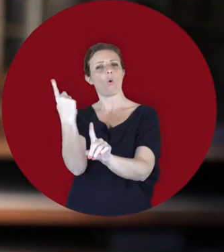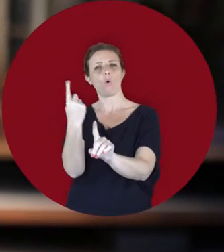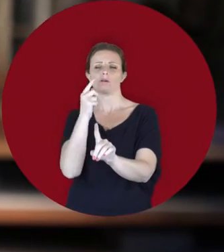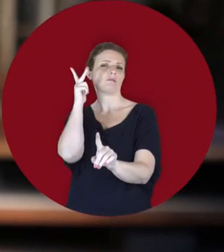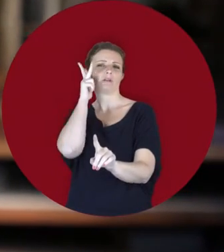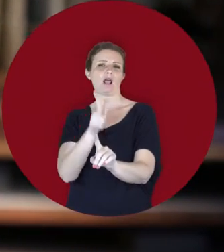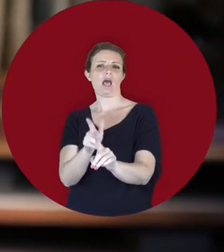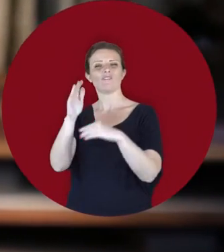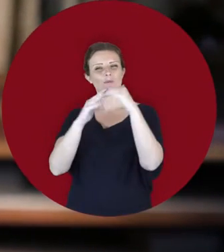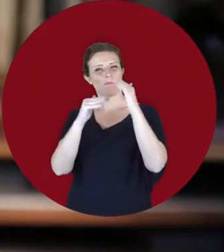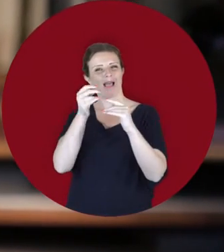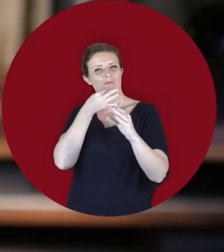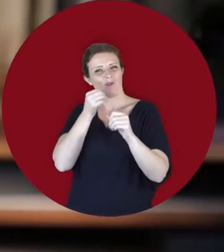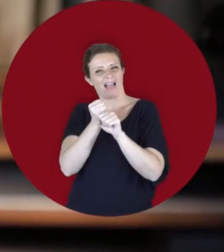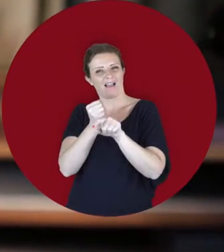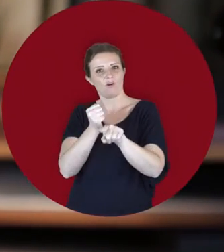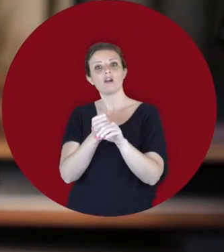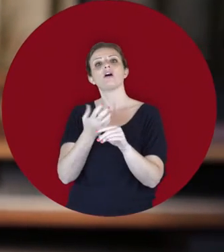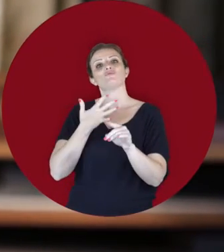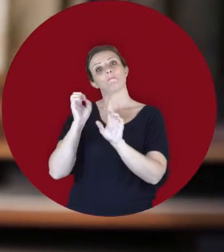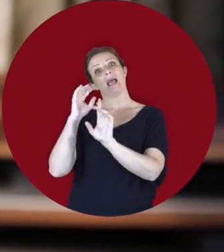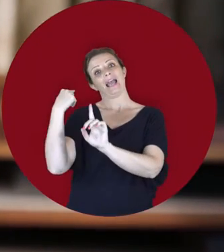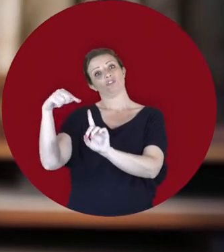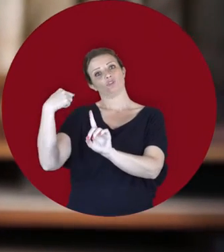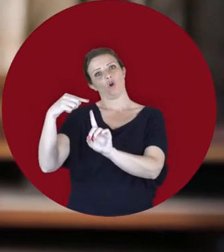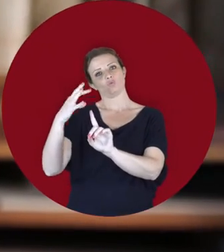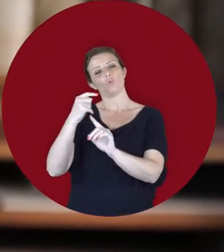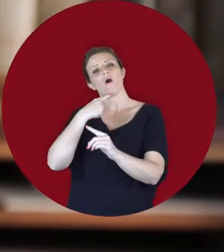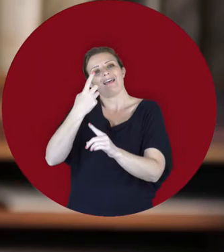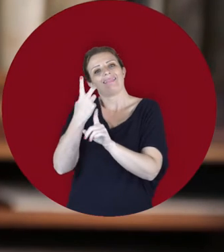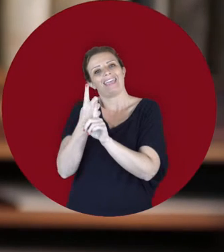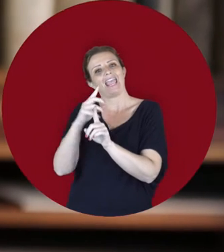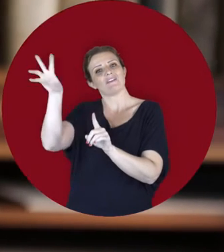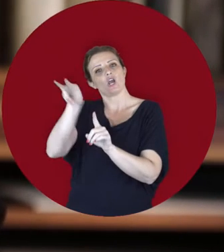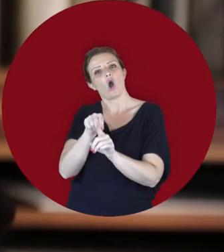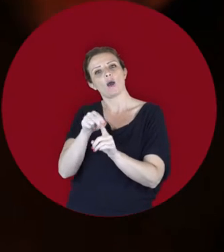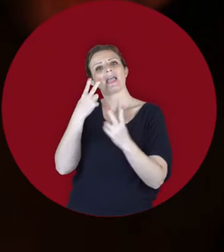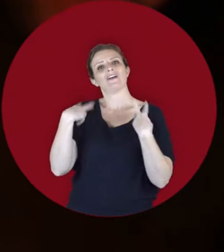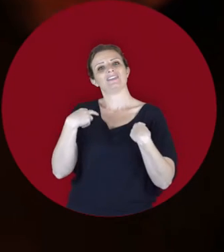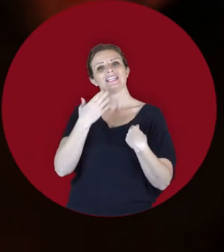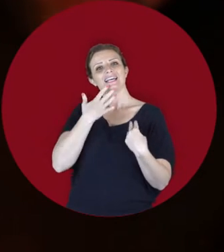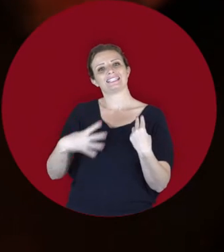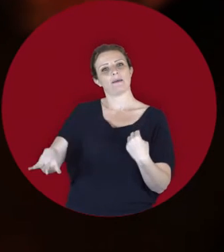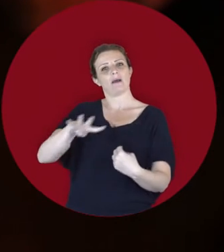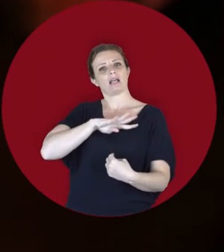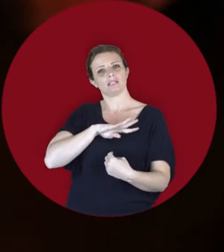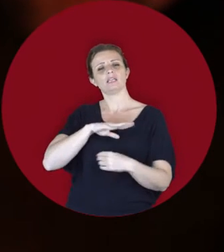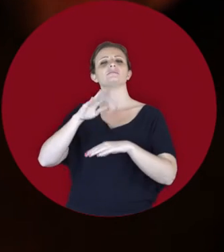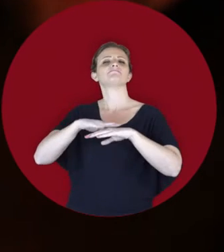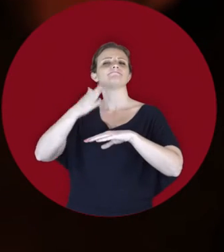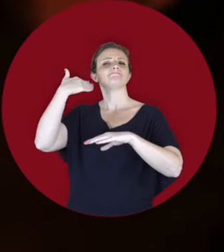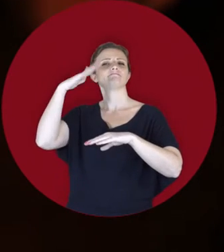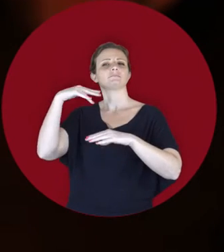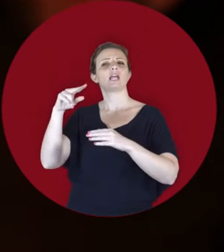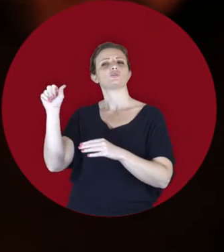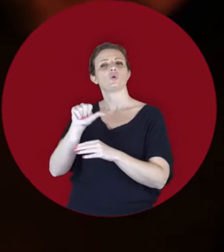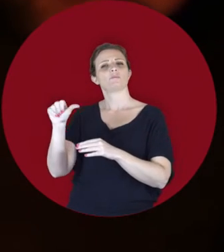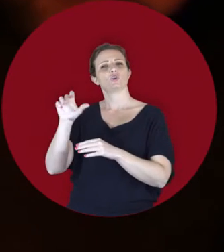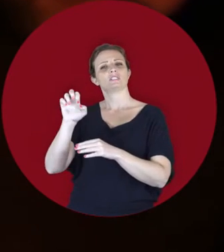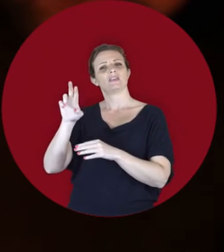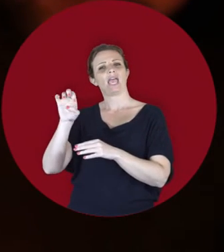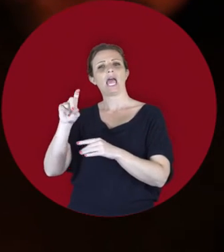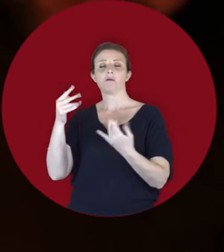originale amanuense, ricevette dal suo maestro l'incarico di copiare la Vita di San Martino, scritta da Sulpicio